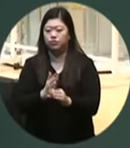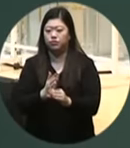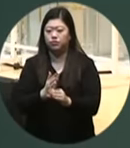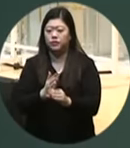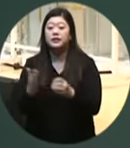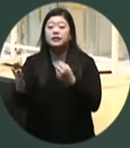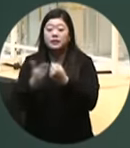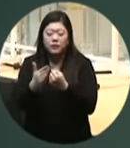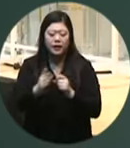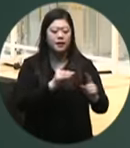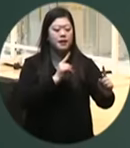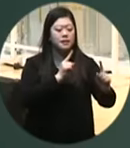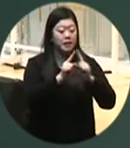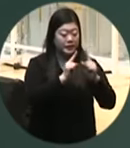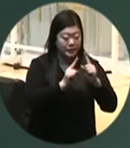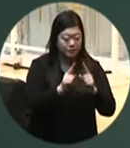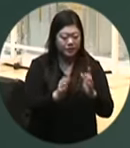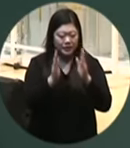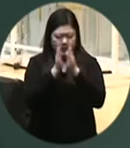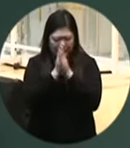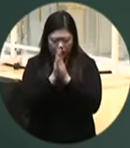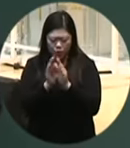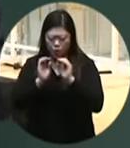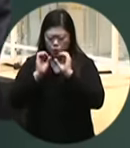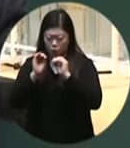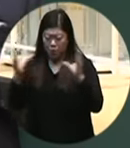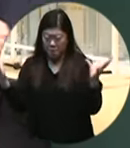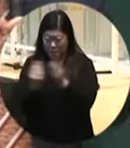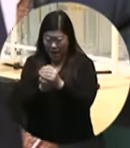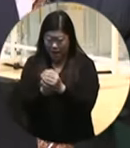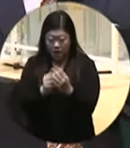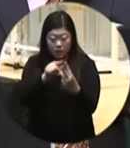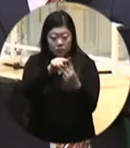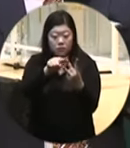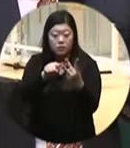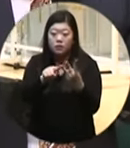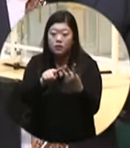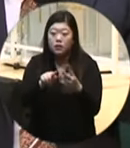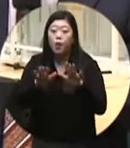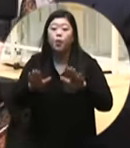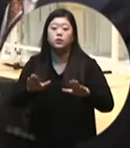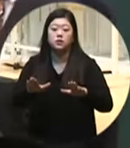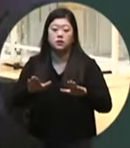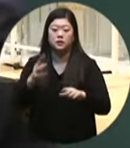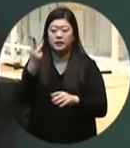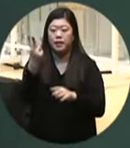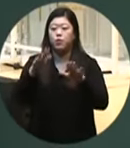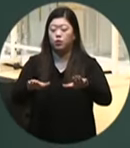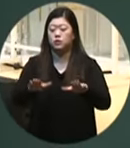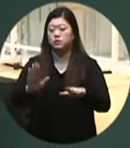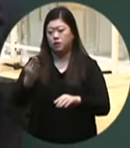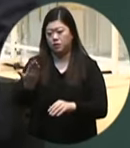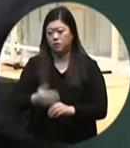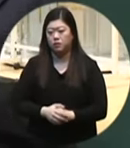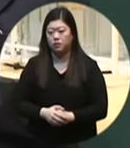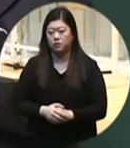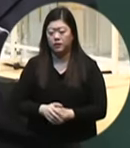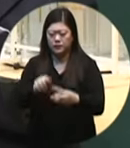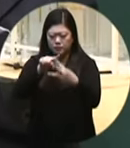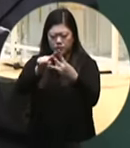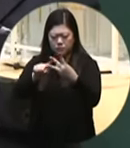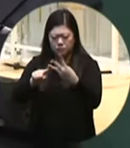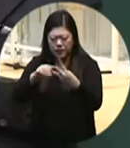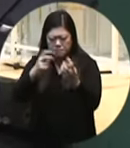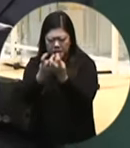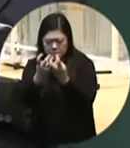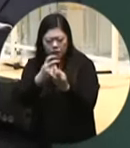기도, 전도가 삼오늘이요. And that is why the three things for today is the word, prayer 그렇죠. and evangelism. 이걸 찾는 방법을 알아야 돼요. So you have to know the